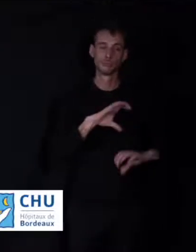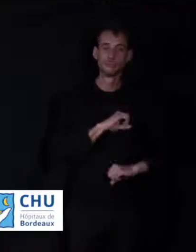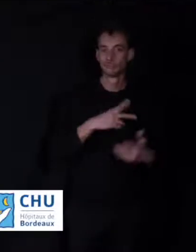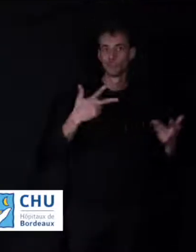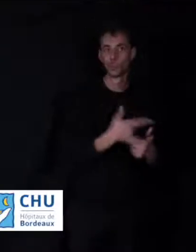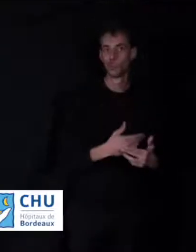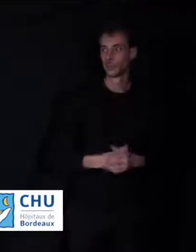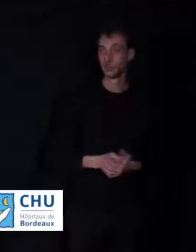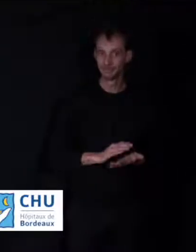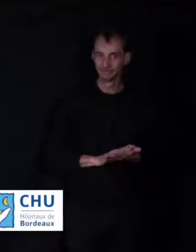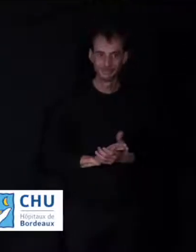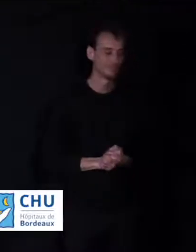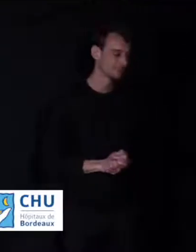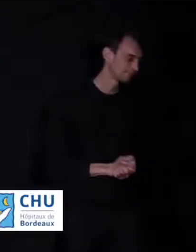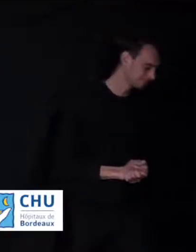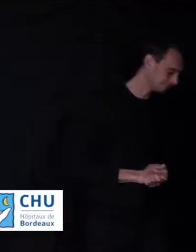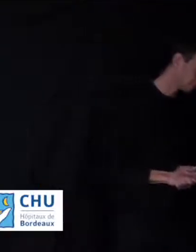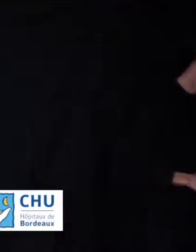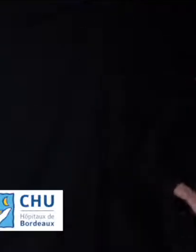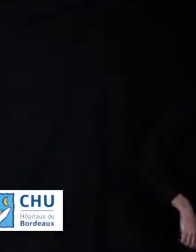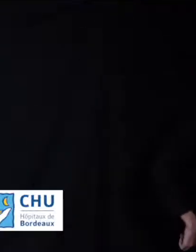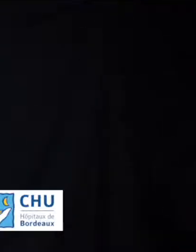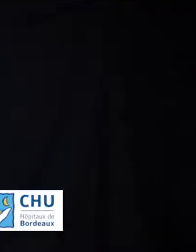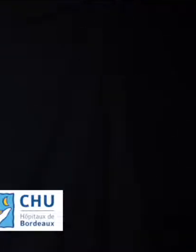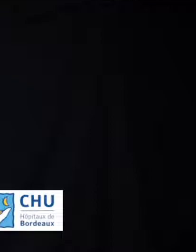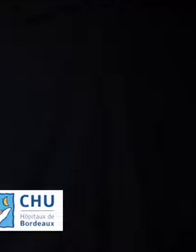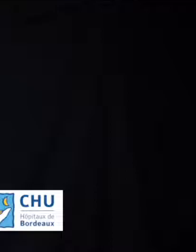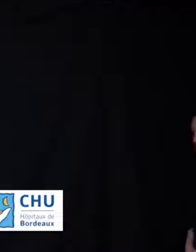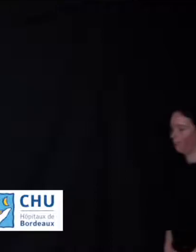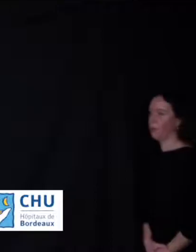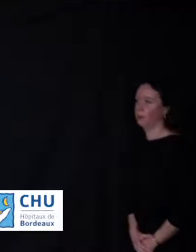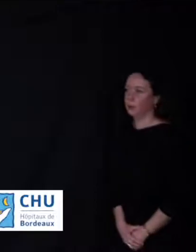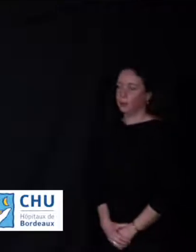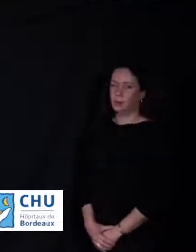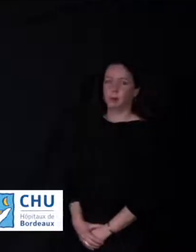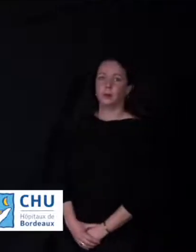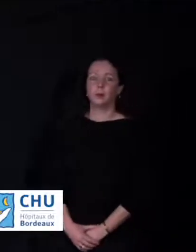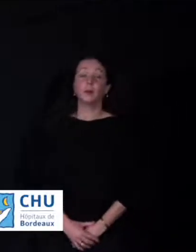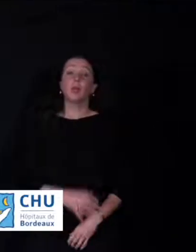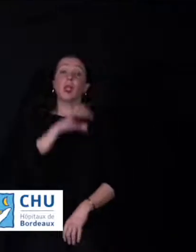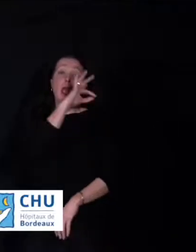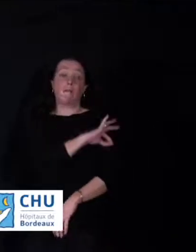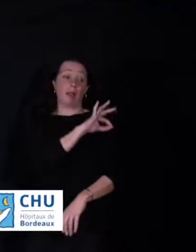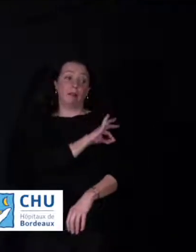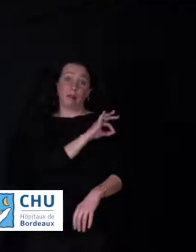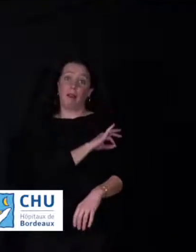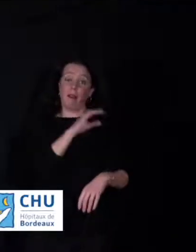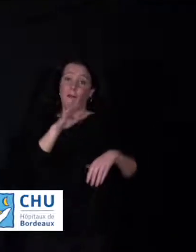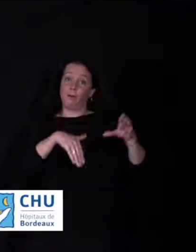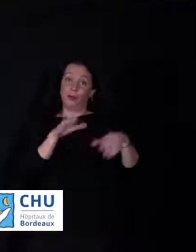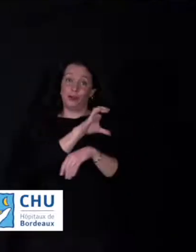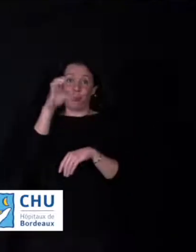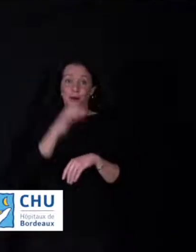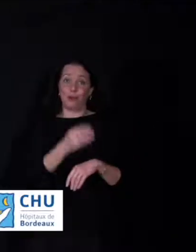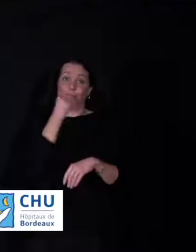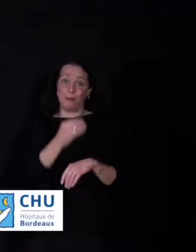Pardon. Alors, est-ce qu'un vaccin est efficace à 100%?